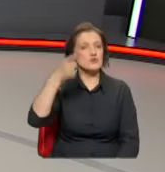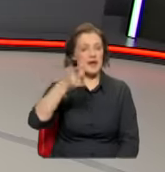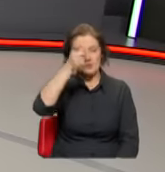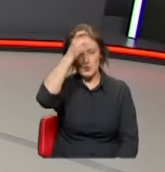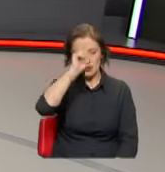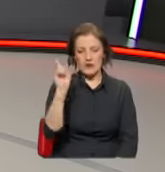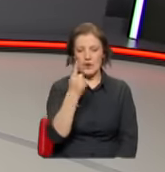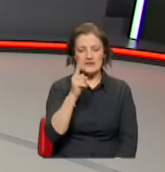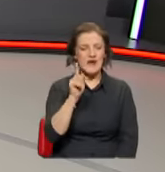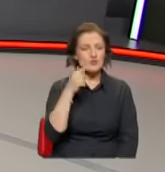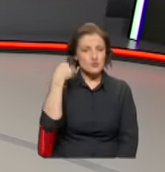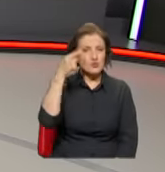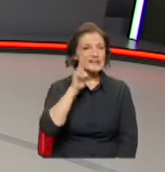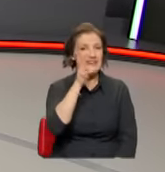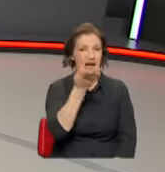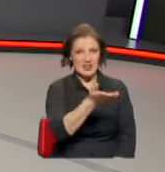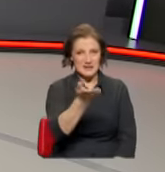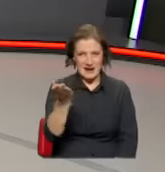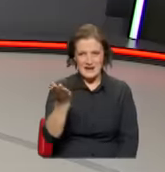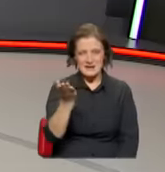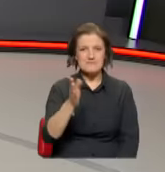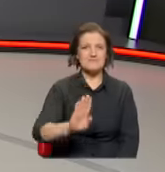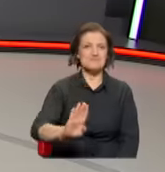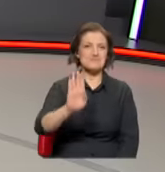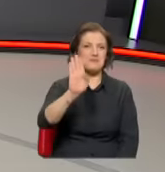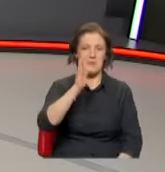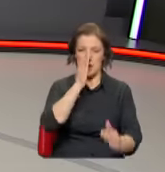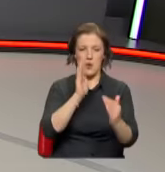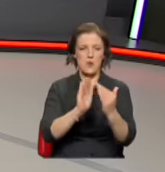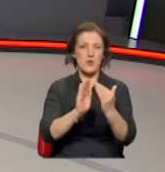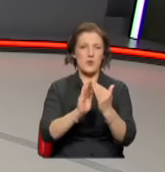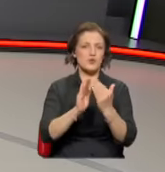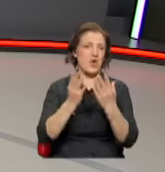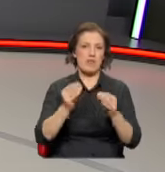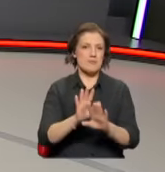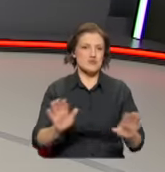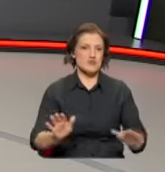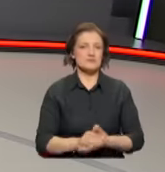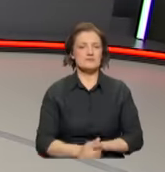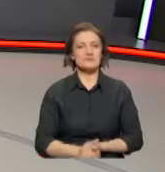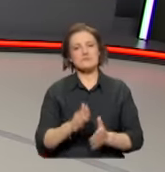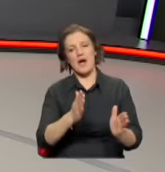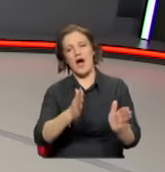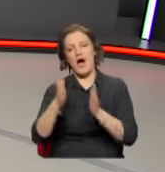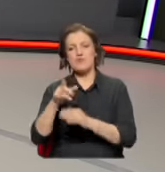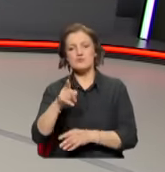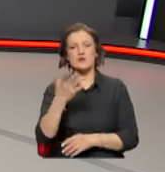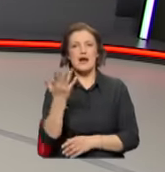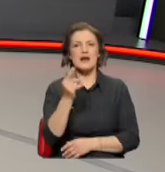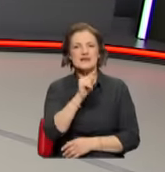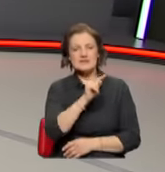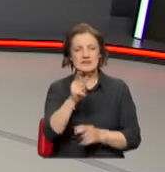ülkeyi yöneteceğini düşünen zavallılar gene demokrasiye pek uygun düşmemiş. Ayrıca bu kadar çok